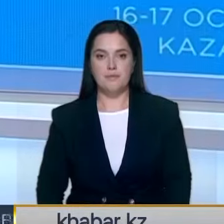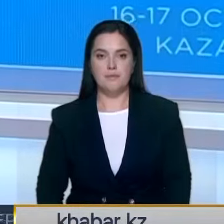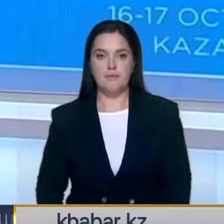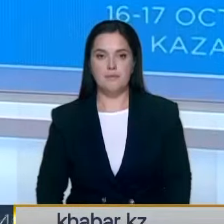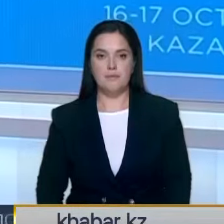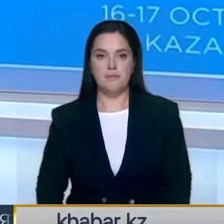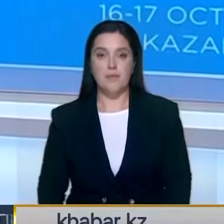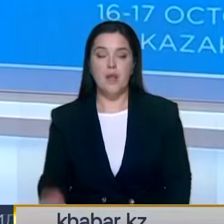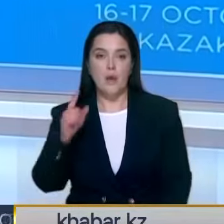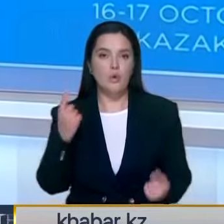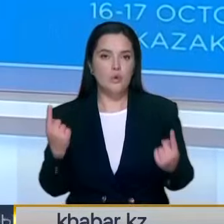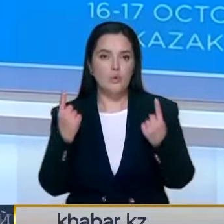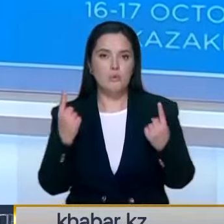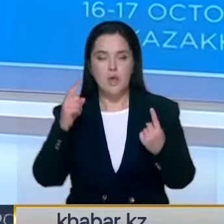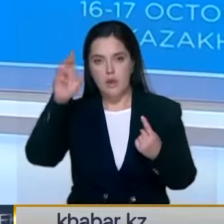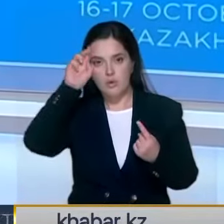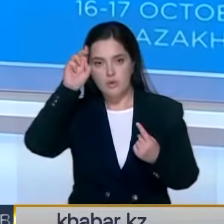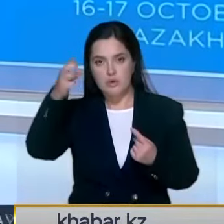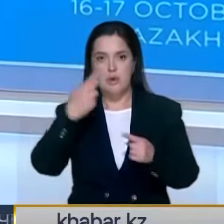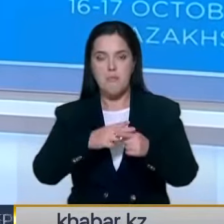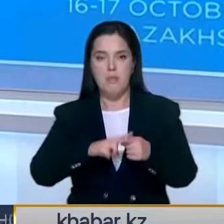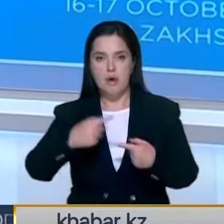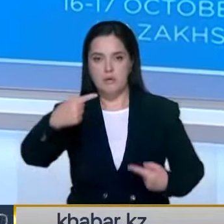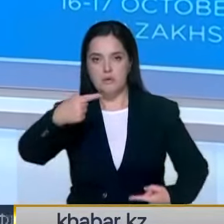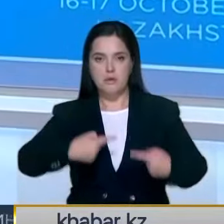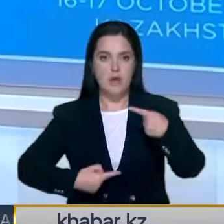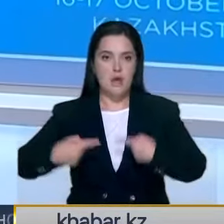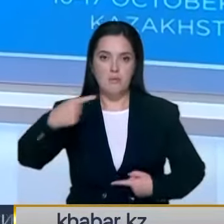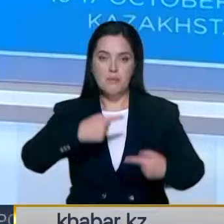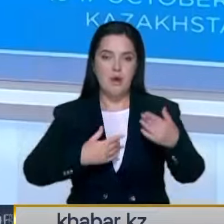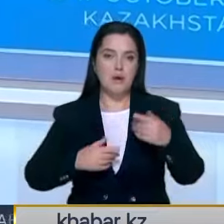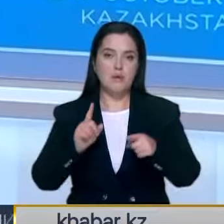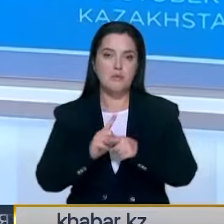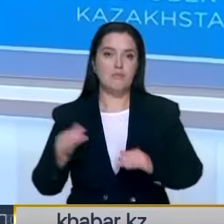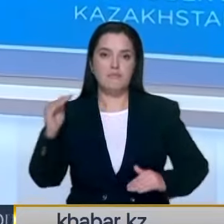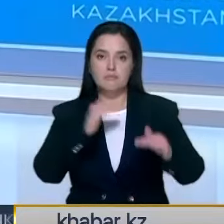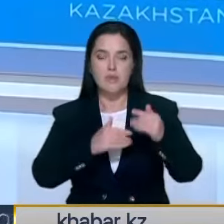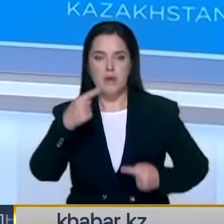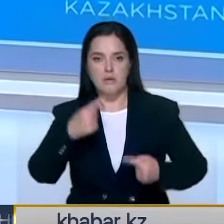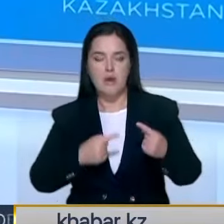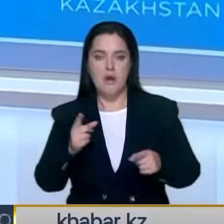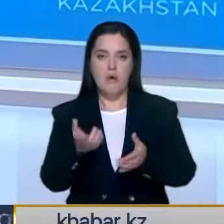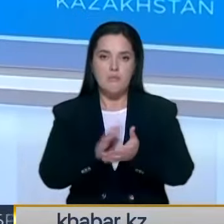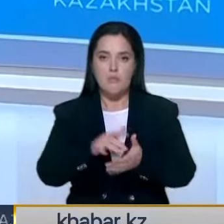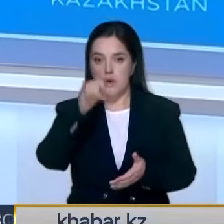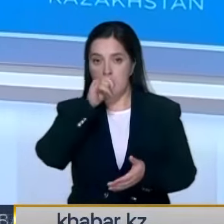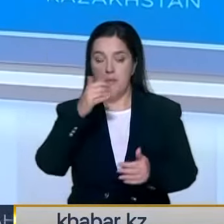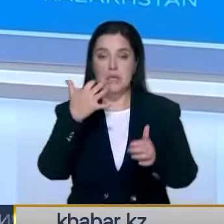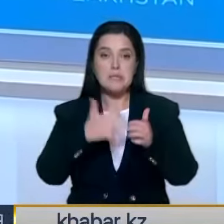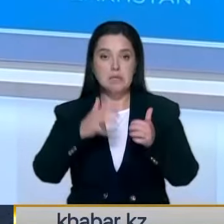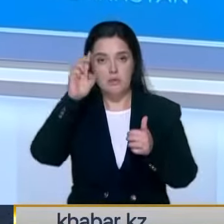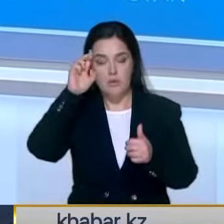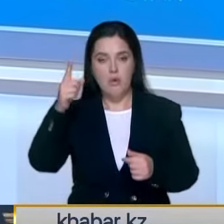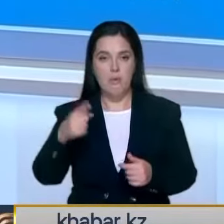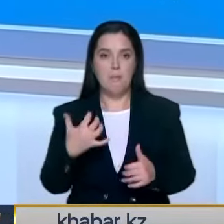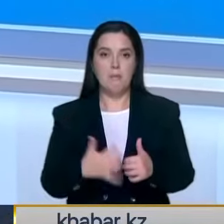другим темам пока крупные державы поглощены соперничеством или просто не могут достичь компромисса именно средние державы выступают посредниками в